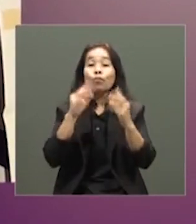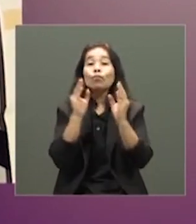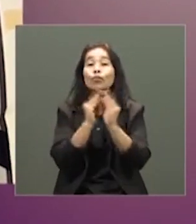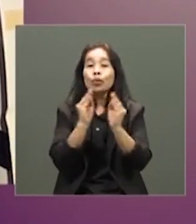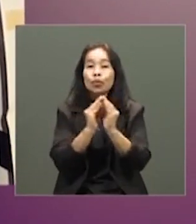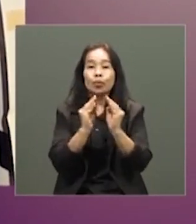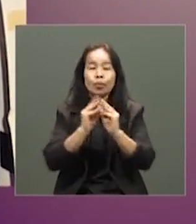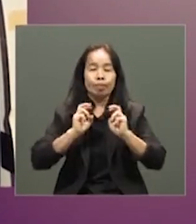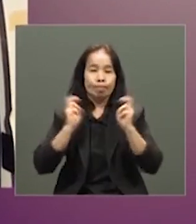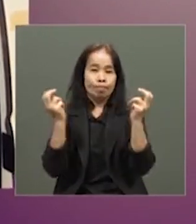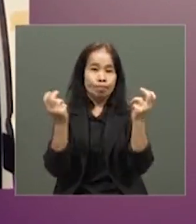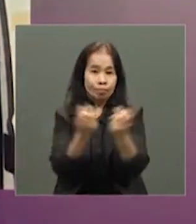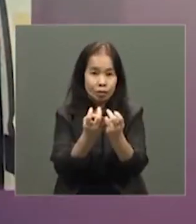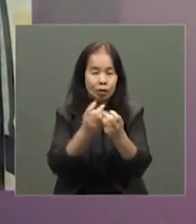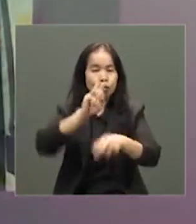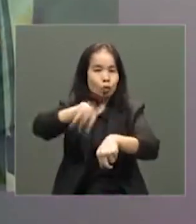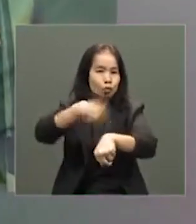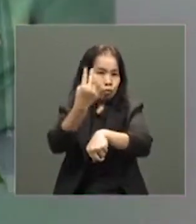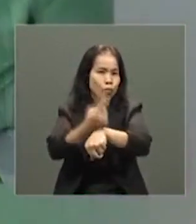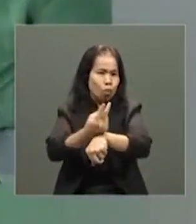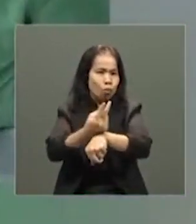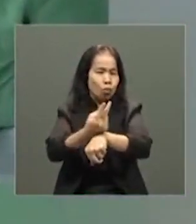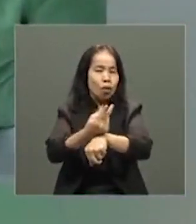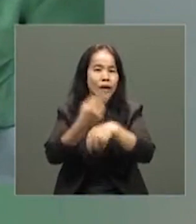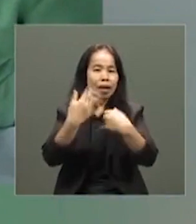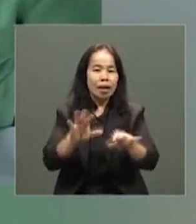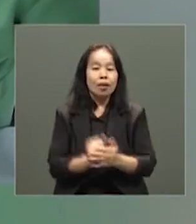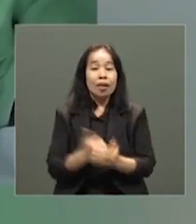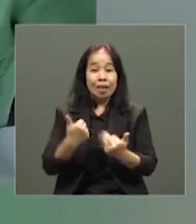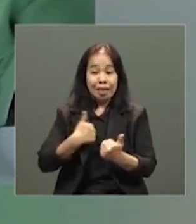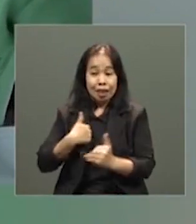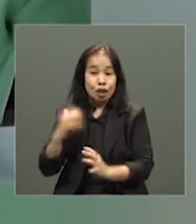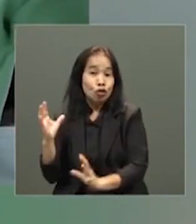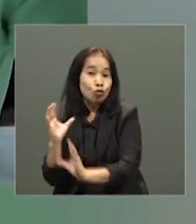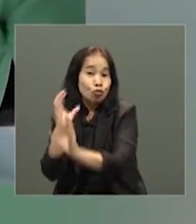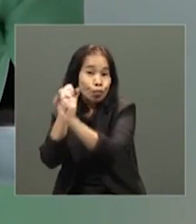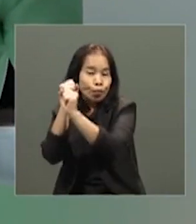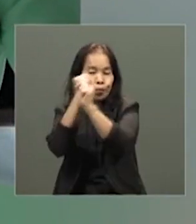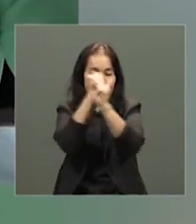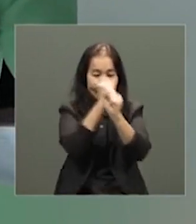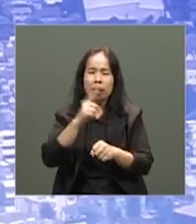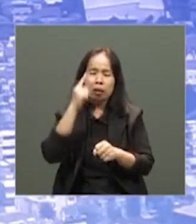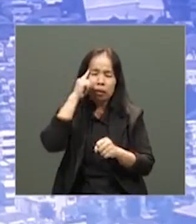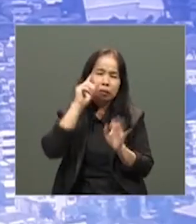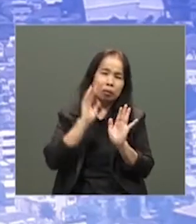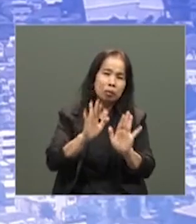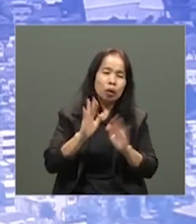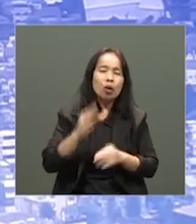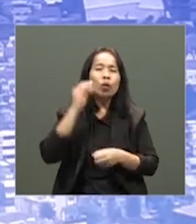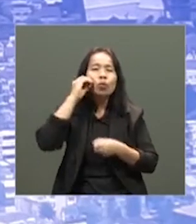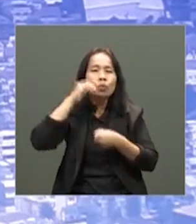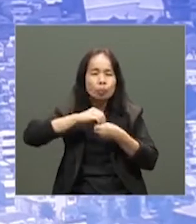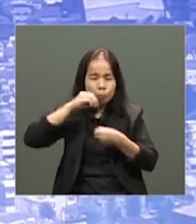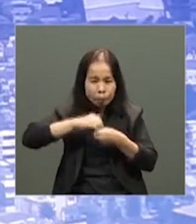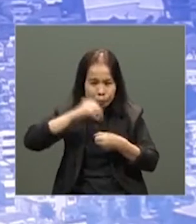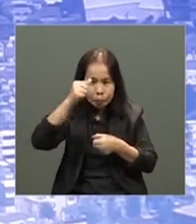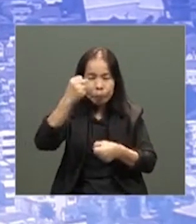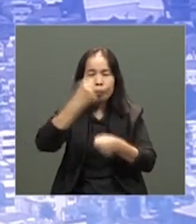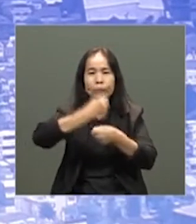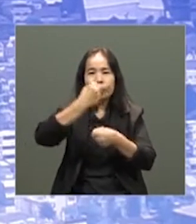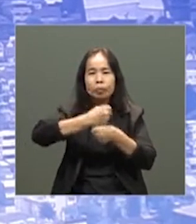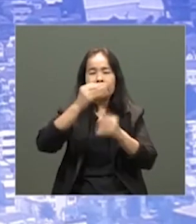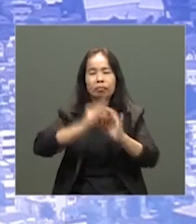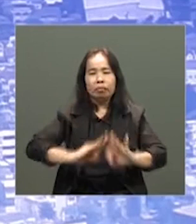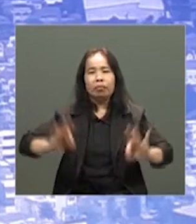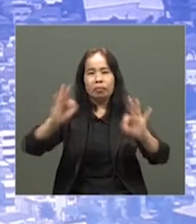ป็นสีแดงดังนั้นเราต้องช่วยกันก่อนขอให้65ล้านคนช่วยกันก่อน ฉะนั้นเราอยู่ในแวดล้อมสถานการณ์ของ